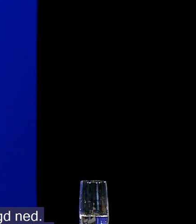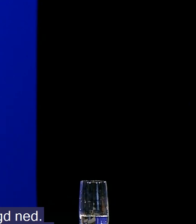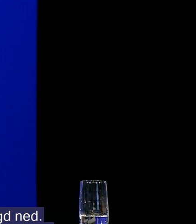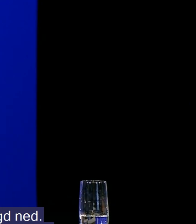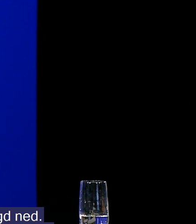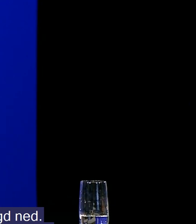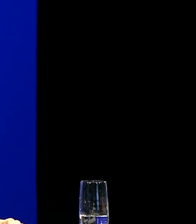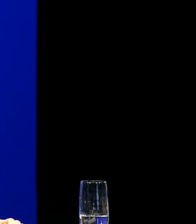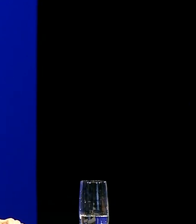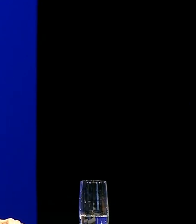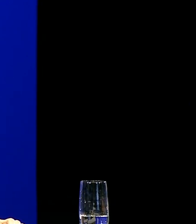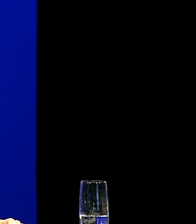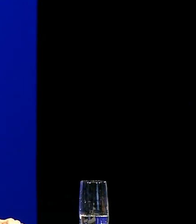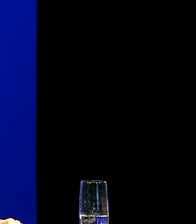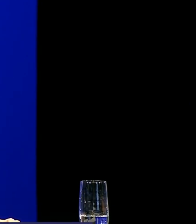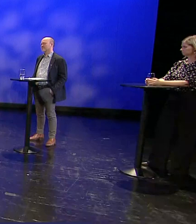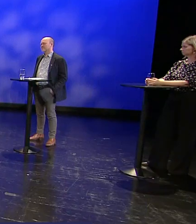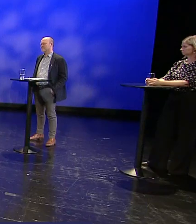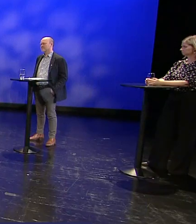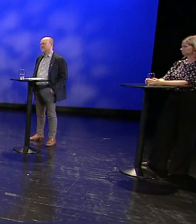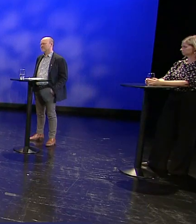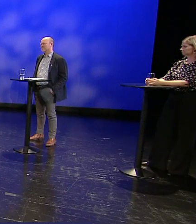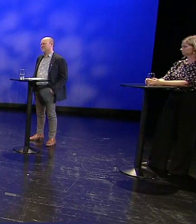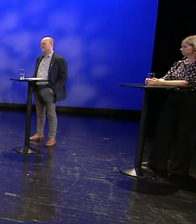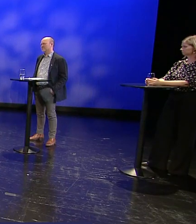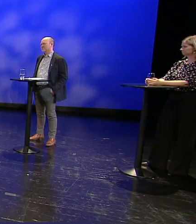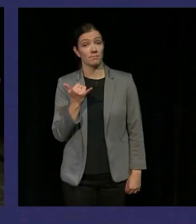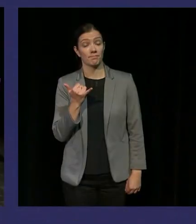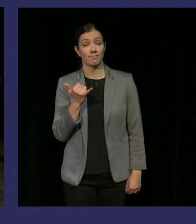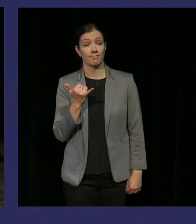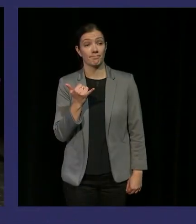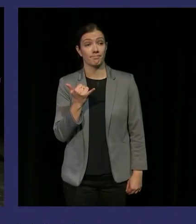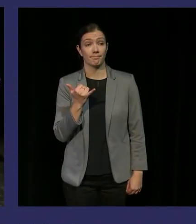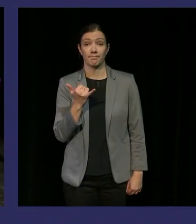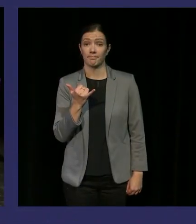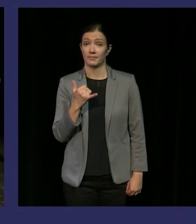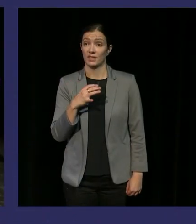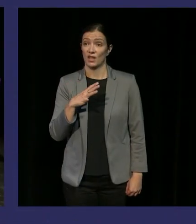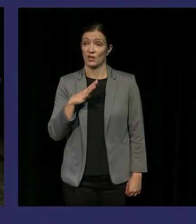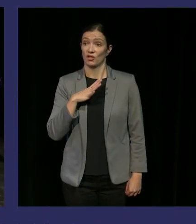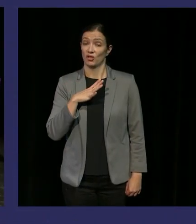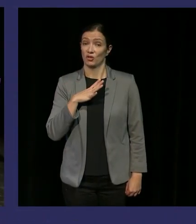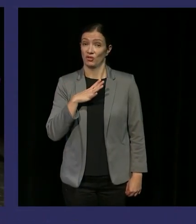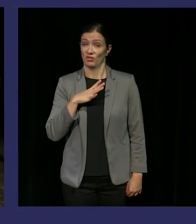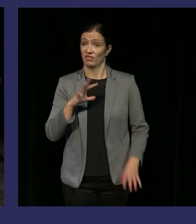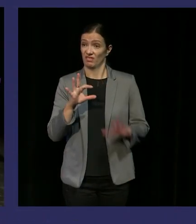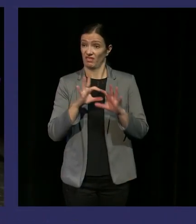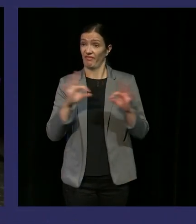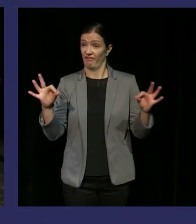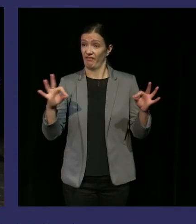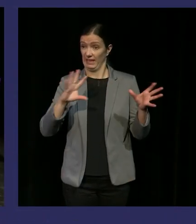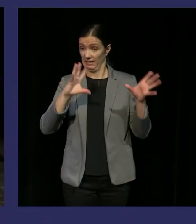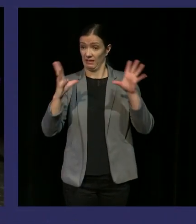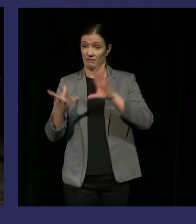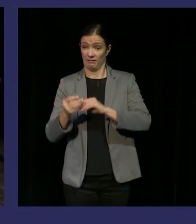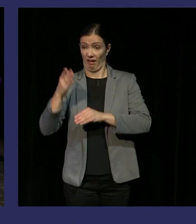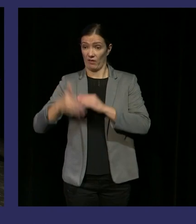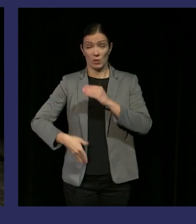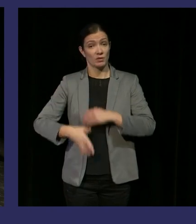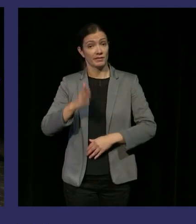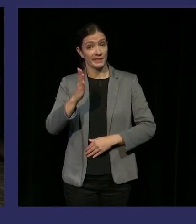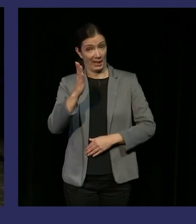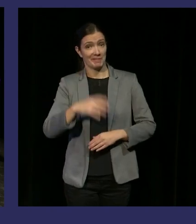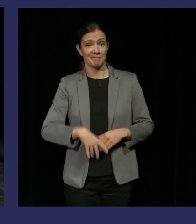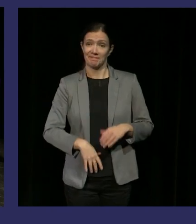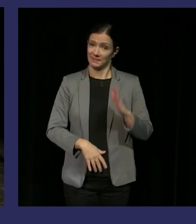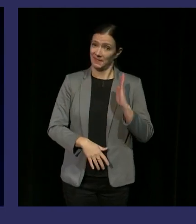skje igjen. Ja, nå jo, jeg synes vi har fått en, det var en fin runde. Takk skal du ha.